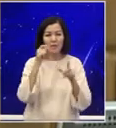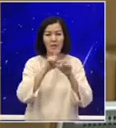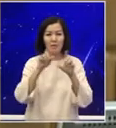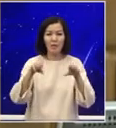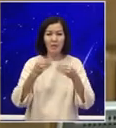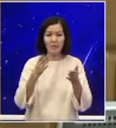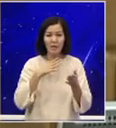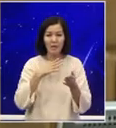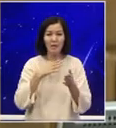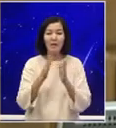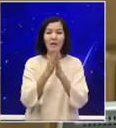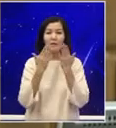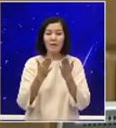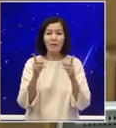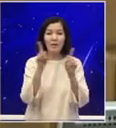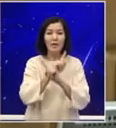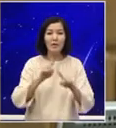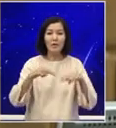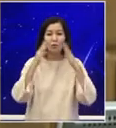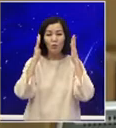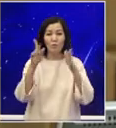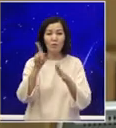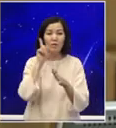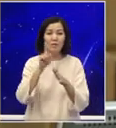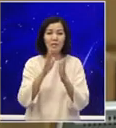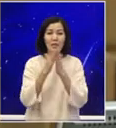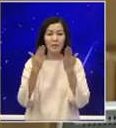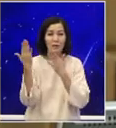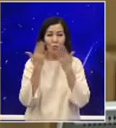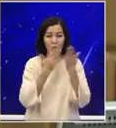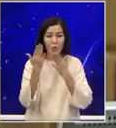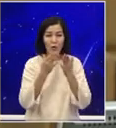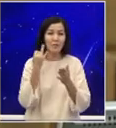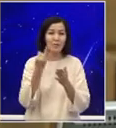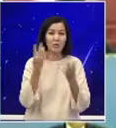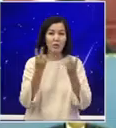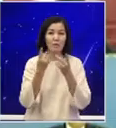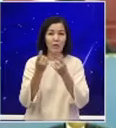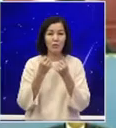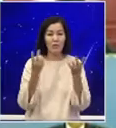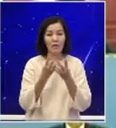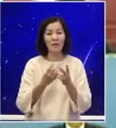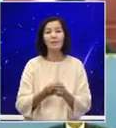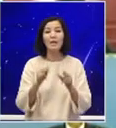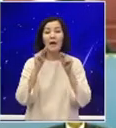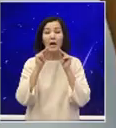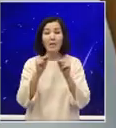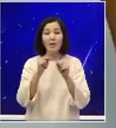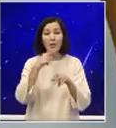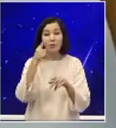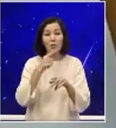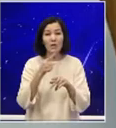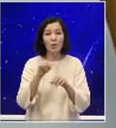берілген. Кітапханаларға ерекше көңіл бөліп, жастарды кітап оқуға бағыттауға көбірек көңіл бөлінсе. Адал сөйлеп, әділ жүреміз